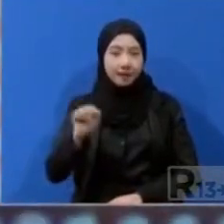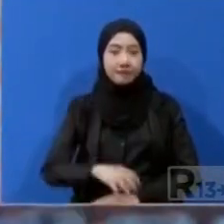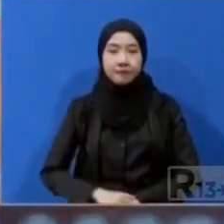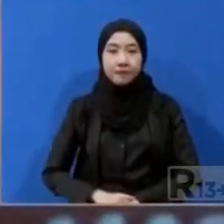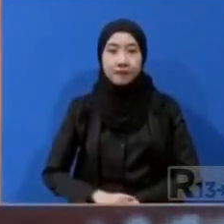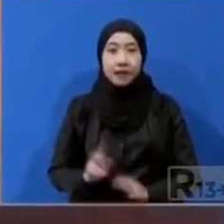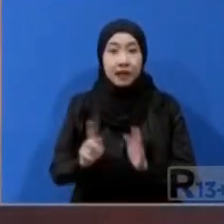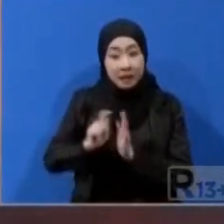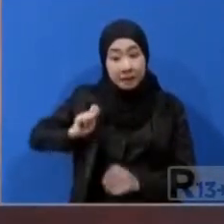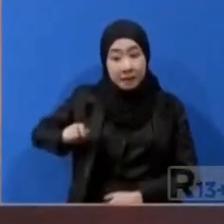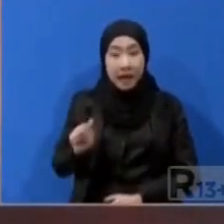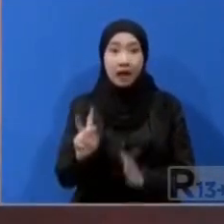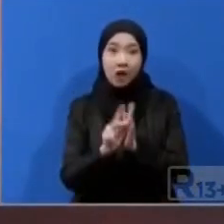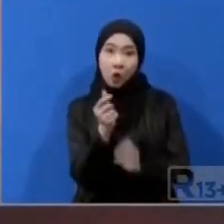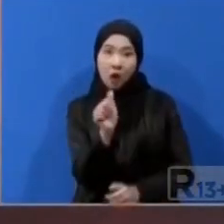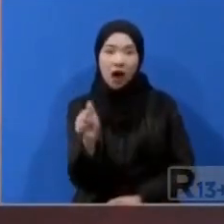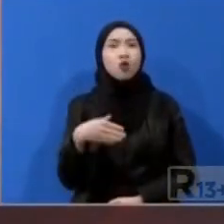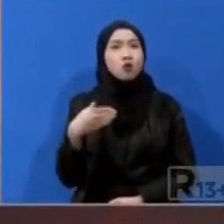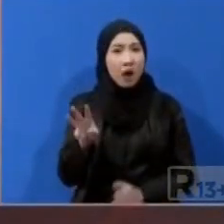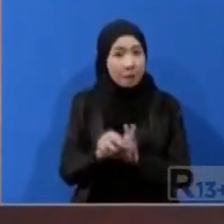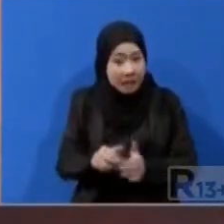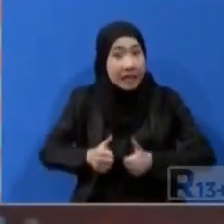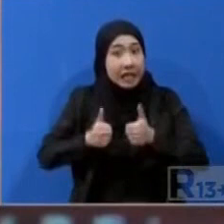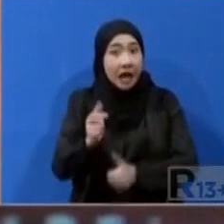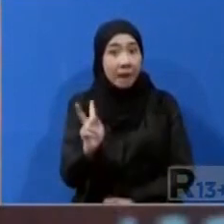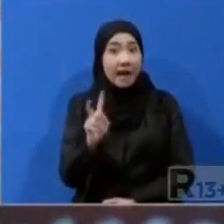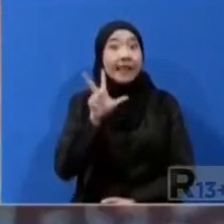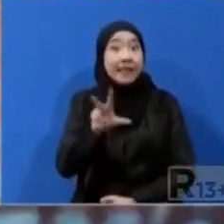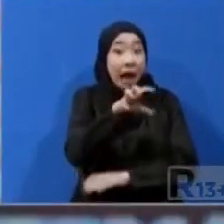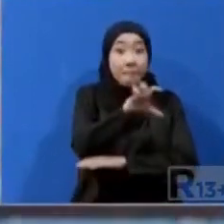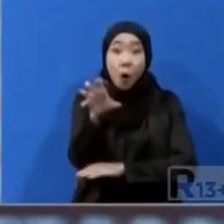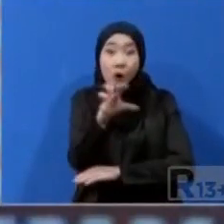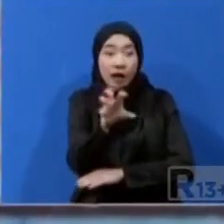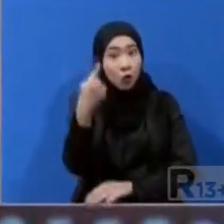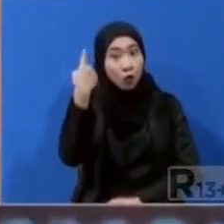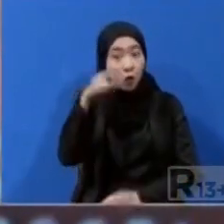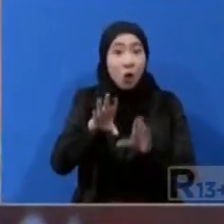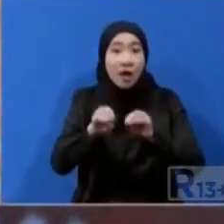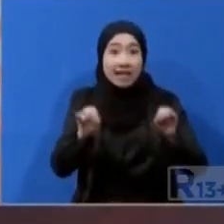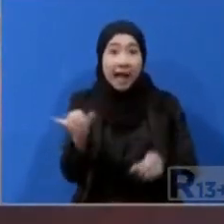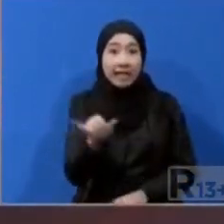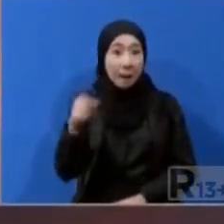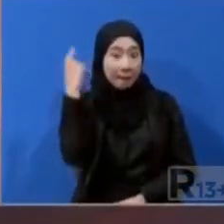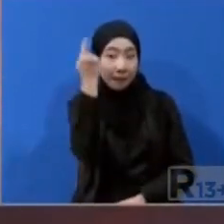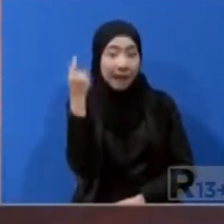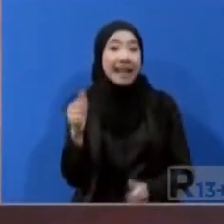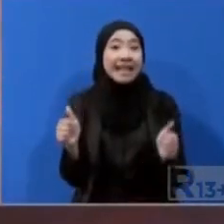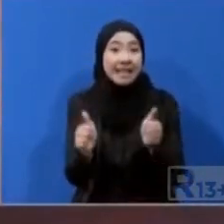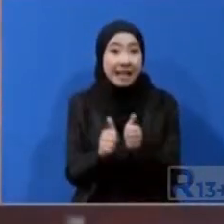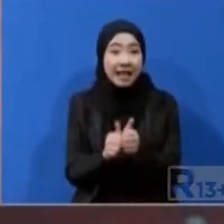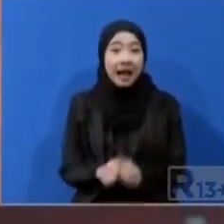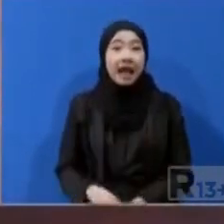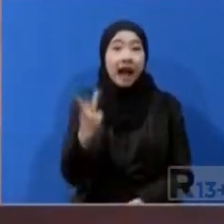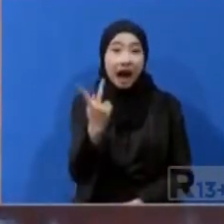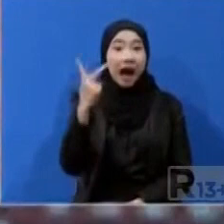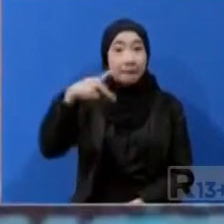Kementerian Keuangan saat ini tengah menyiapkan 3 proyek untuk kerjasama pemerintah dengan Badan Usaha